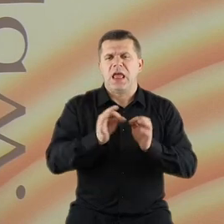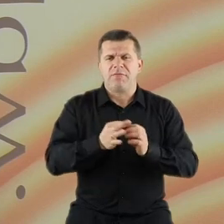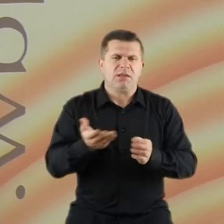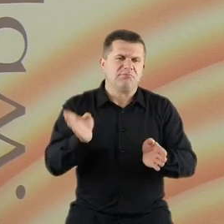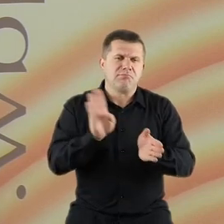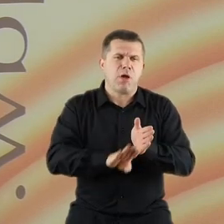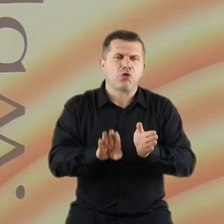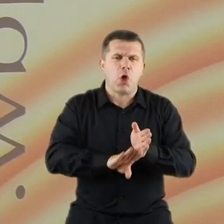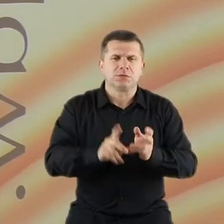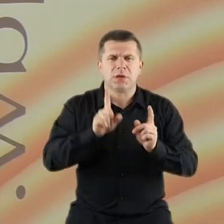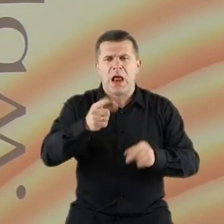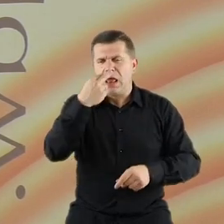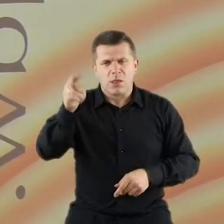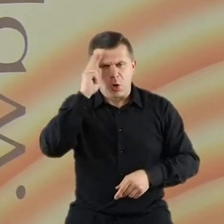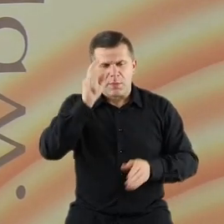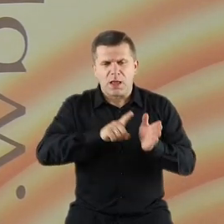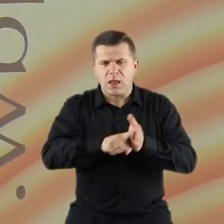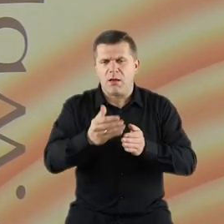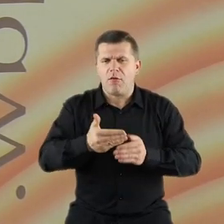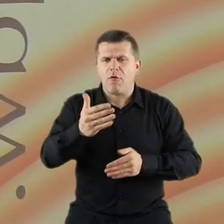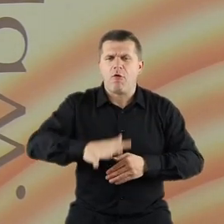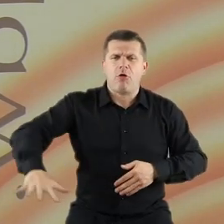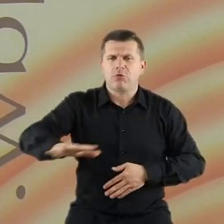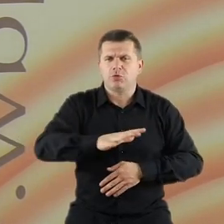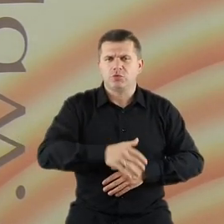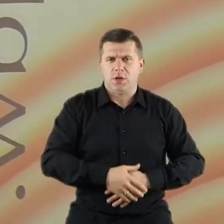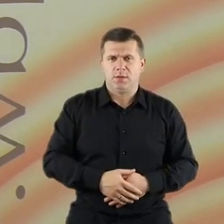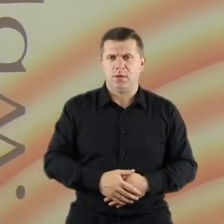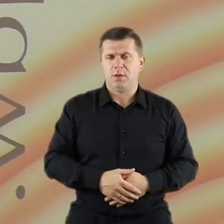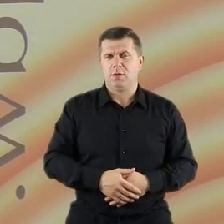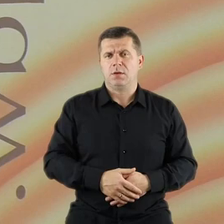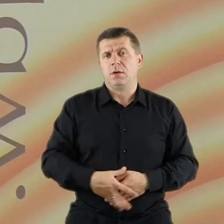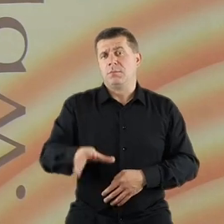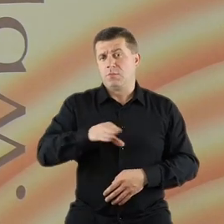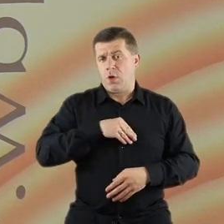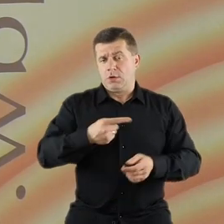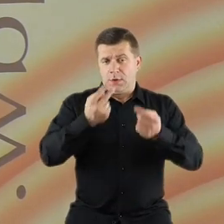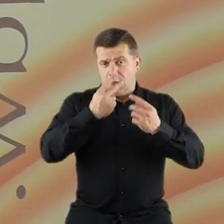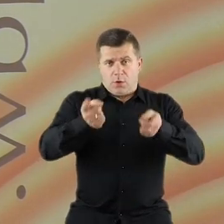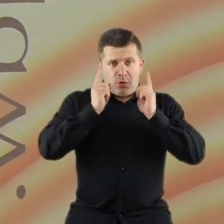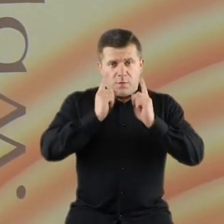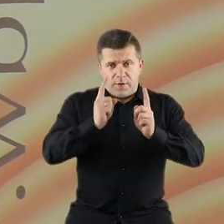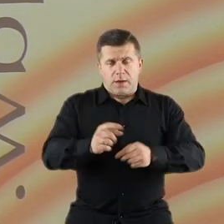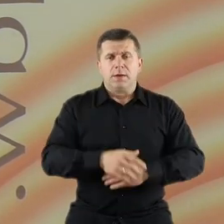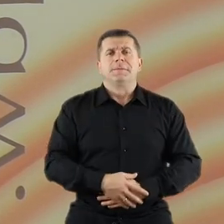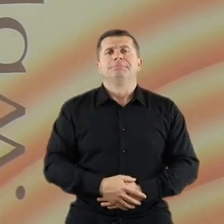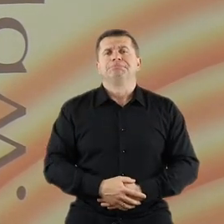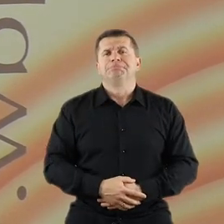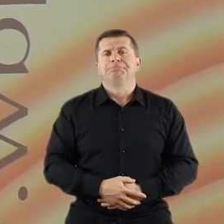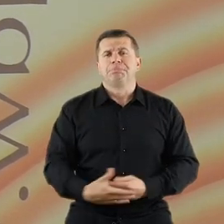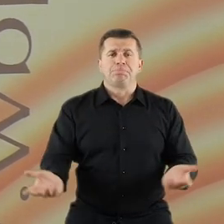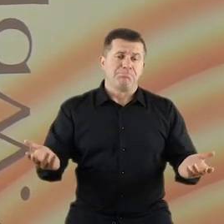nawet potocznym ale niezrozumiale dla otoczenia a więc proszę zwrócić uwagę